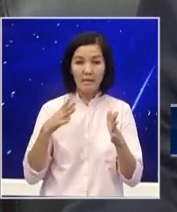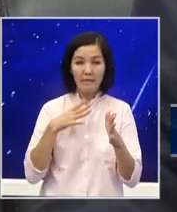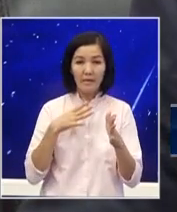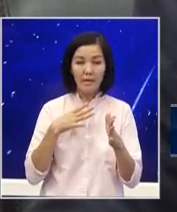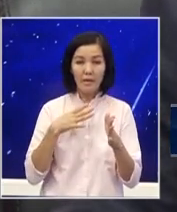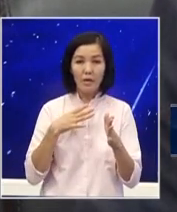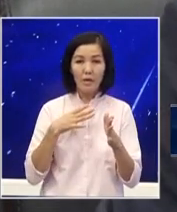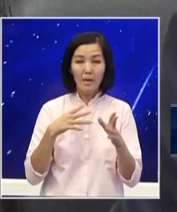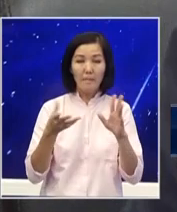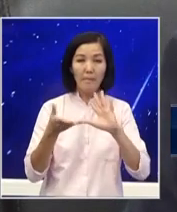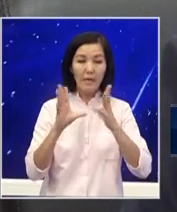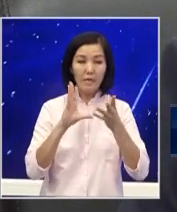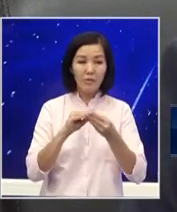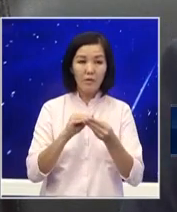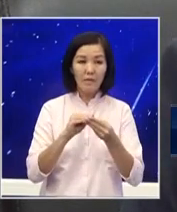ты